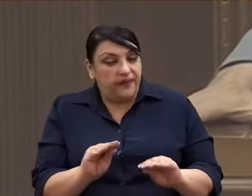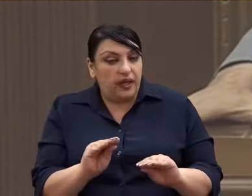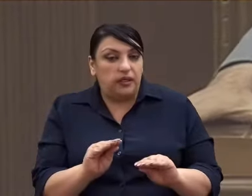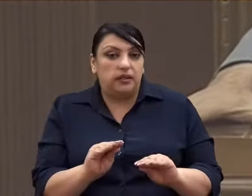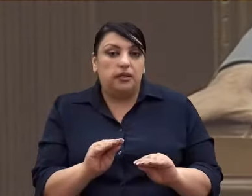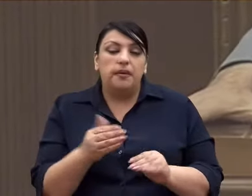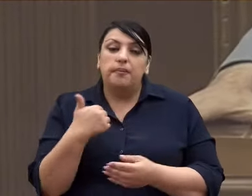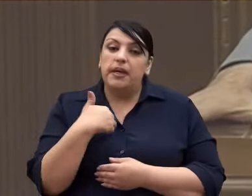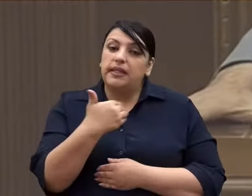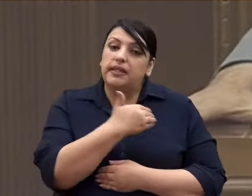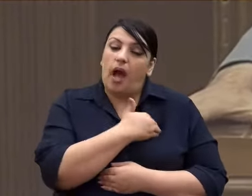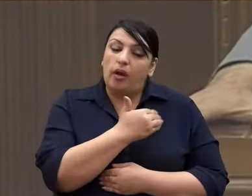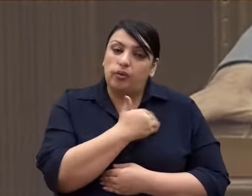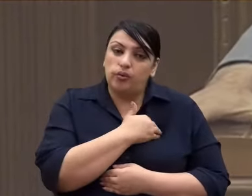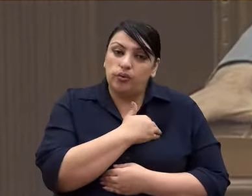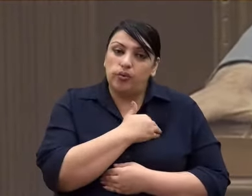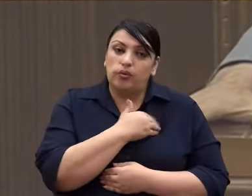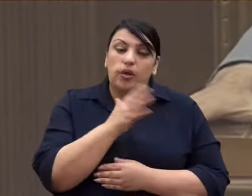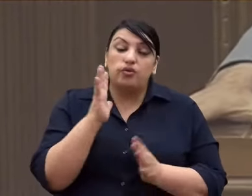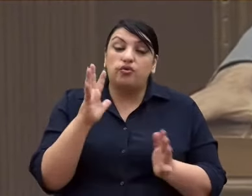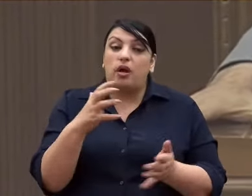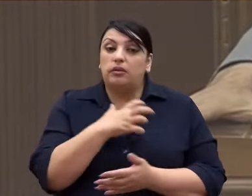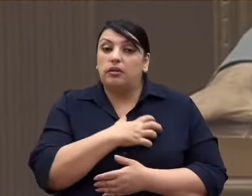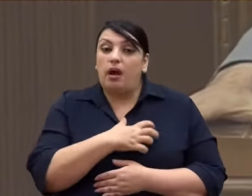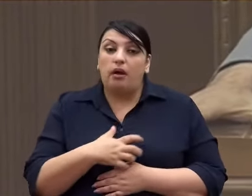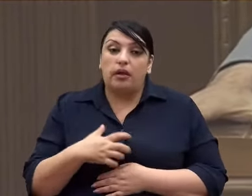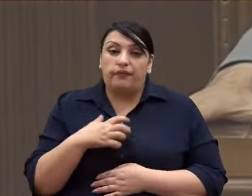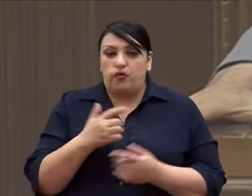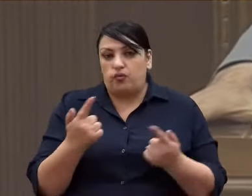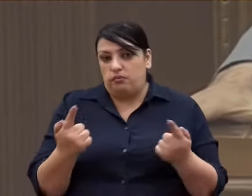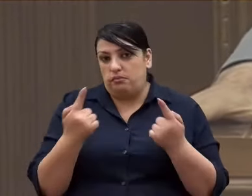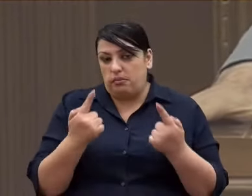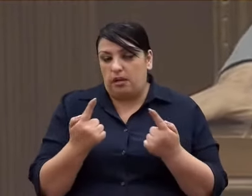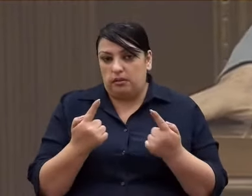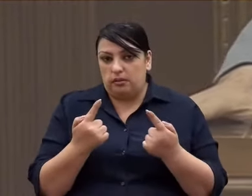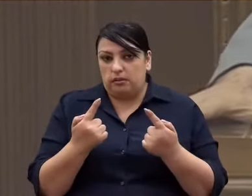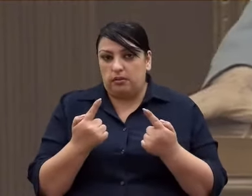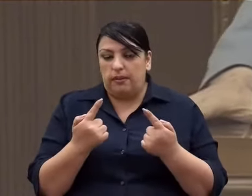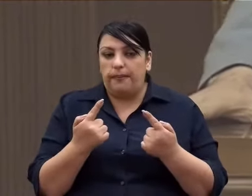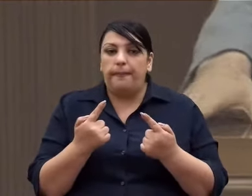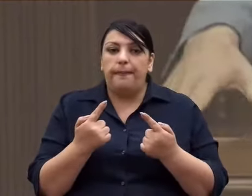մեր ցանկություններն այնքան կարևոր ու մեծ են, որ մենք